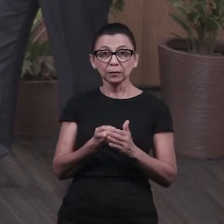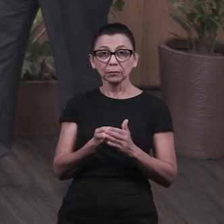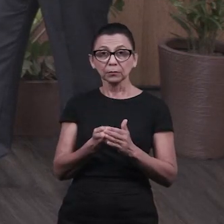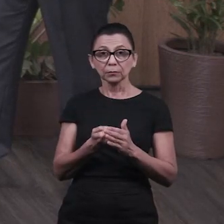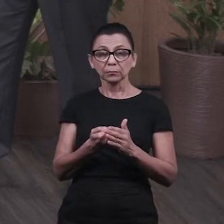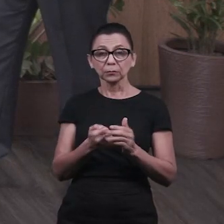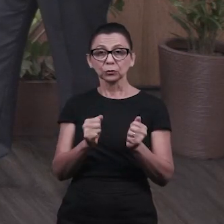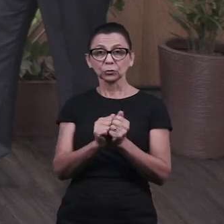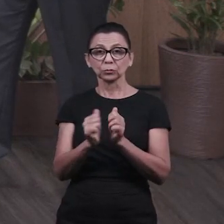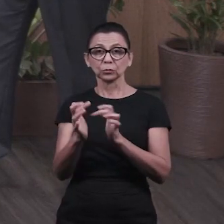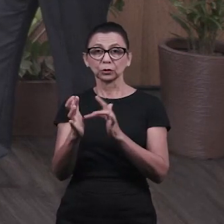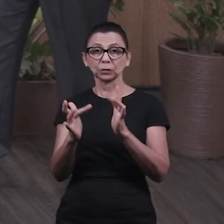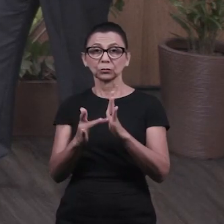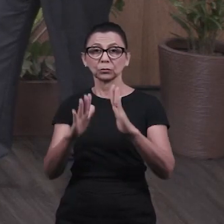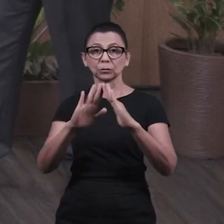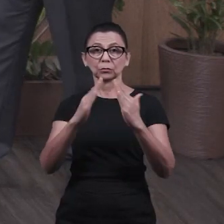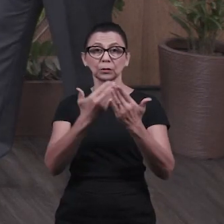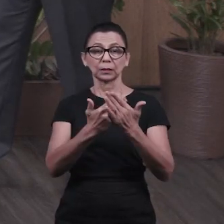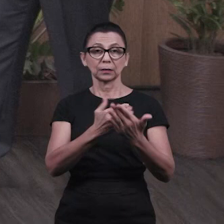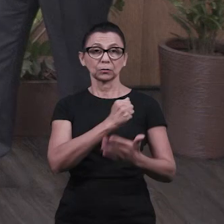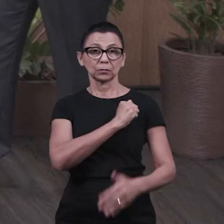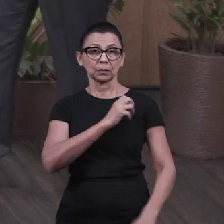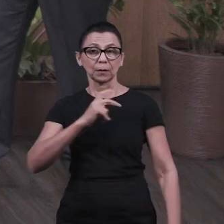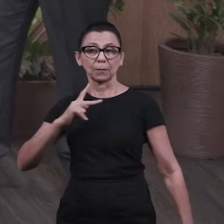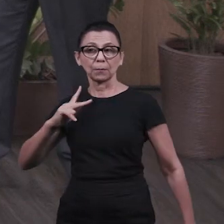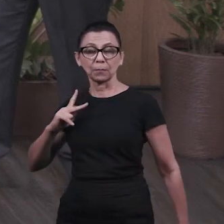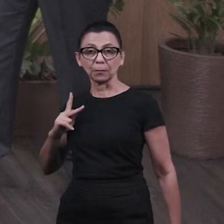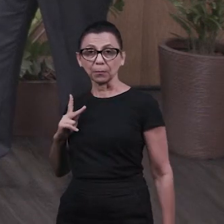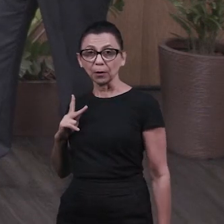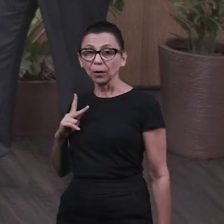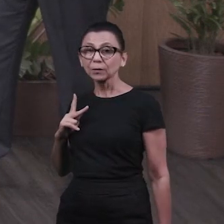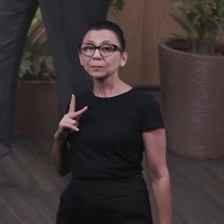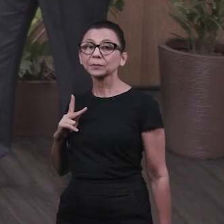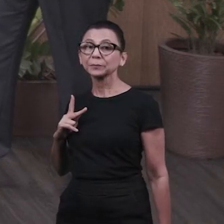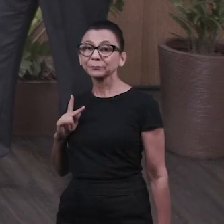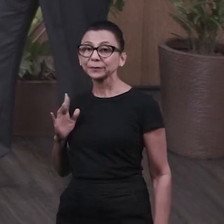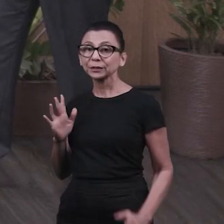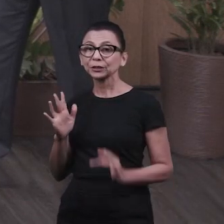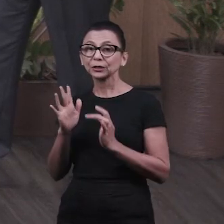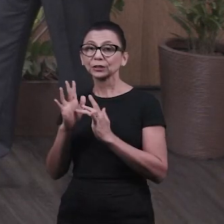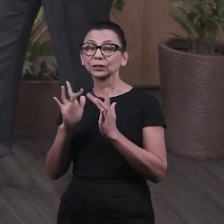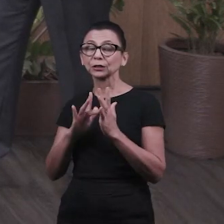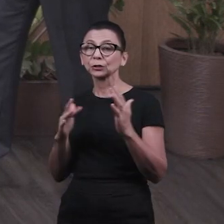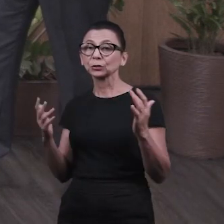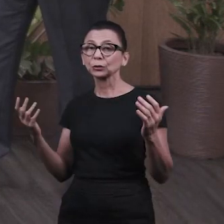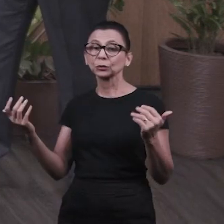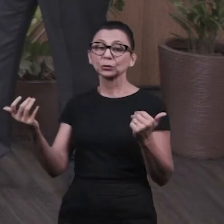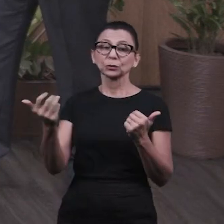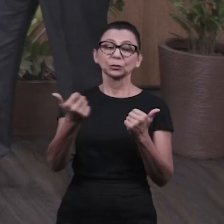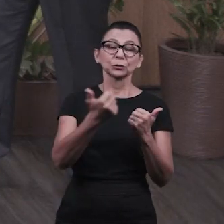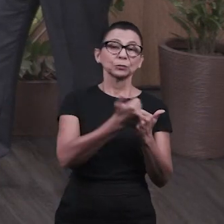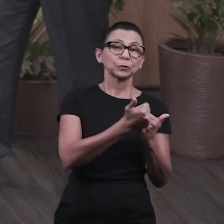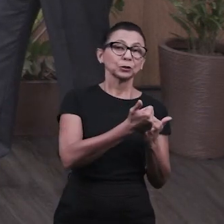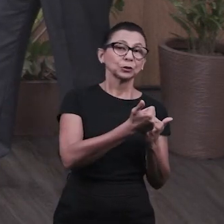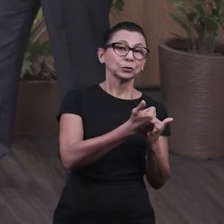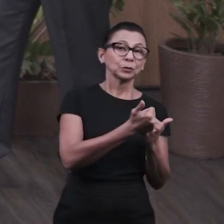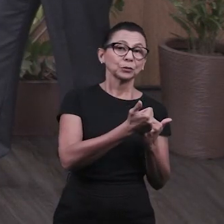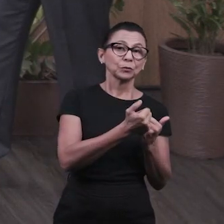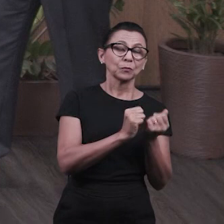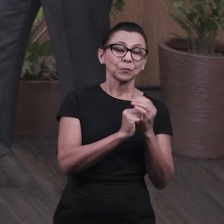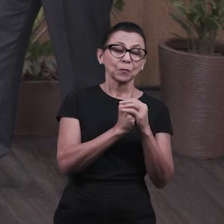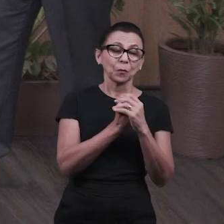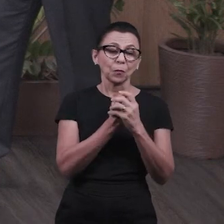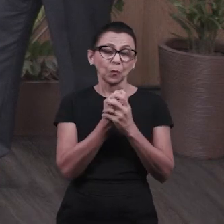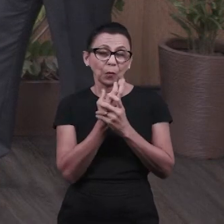le groupe des apôtres, il a remplacé les herbes amères par le vin, qui, lui, il allait prendre toute la souffrance,